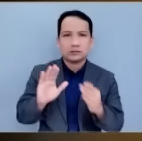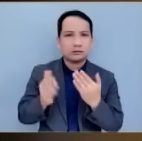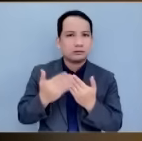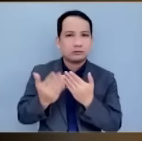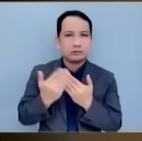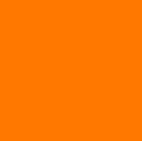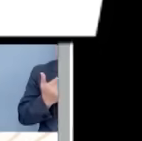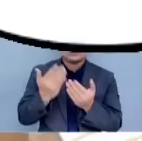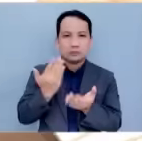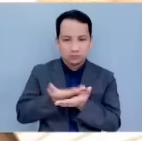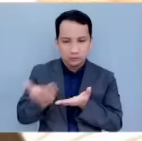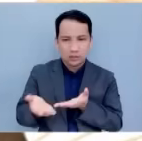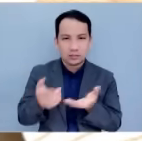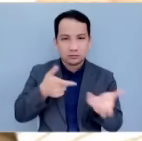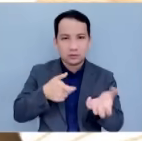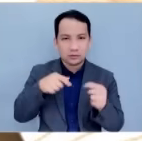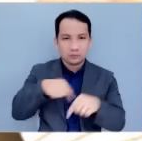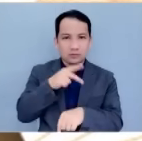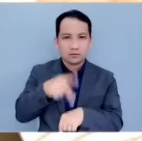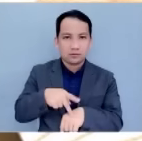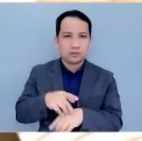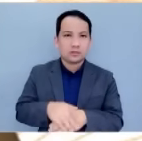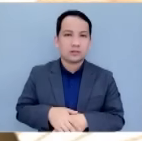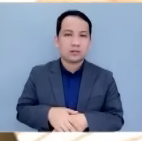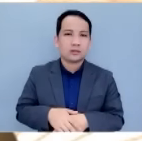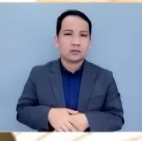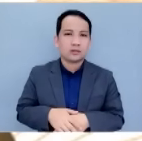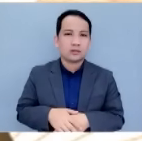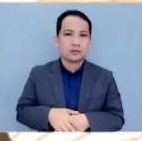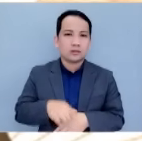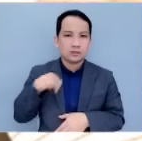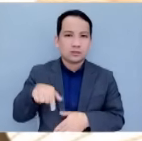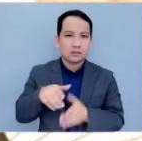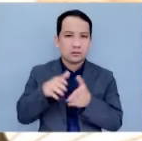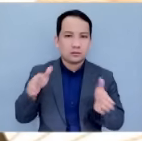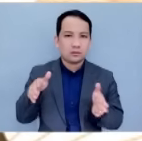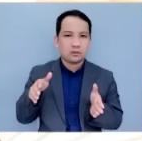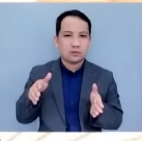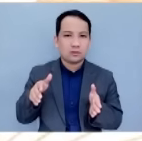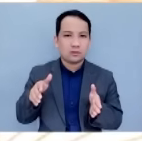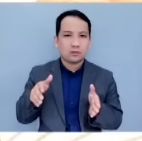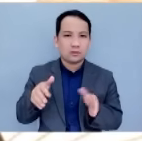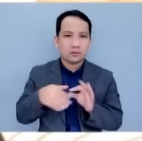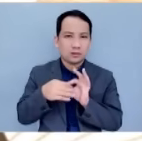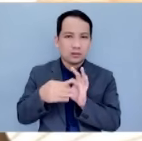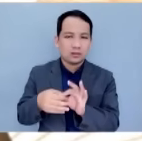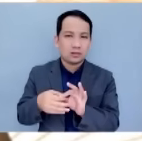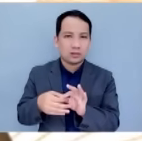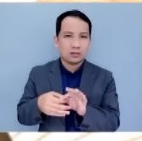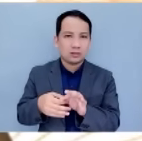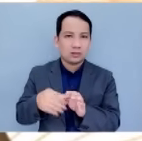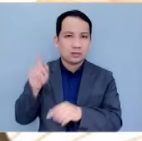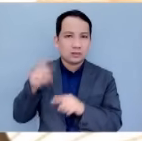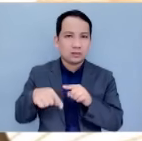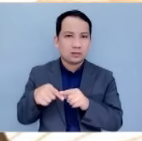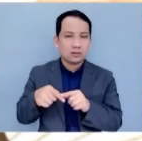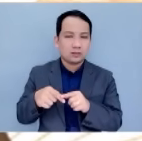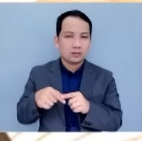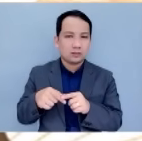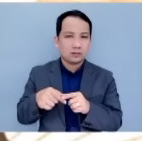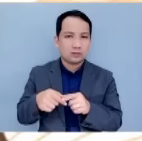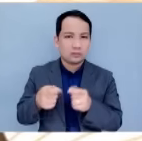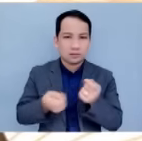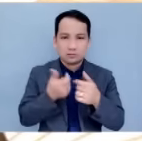Pilipinas. Ang isang malaking meron tayo dito sa Pilipinas ay yung neuropsychiatric test. Hindi lahat rin pumapasa noon kasi nakailang kliyente na